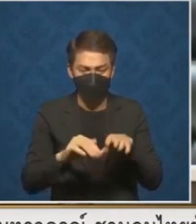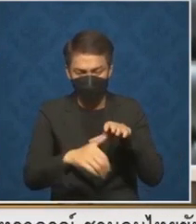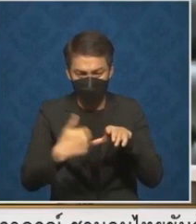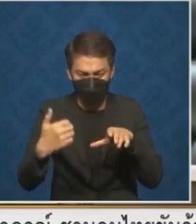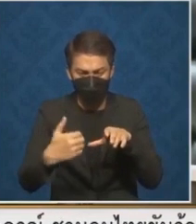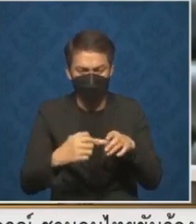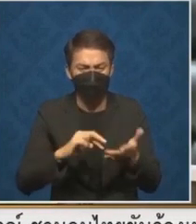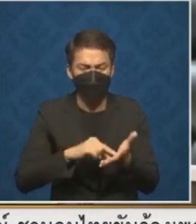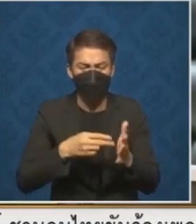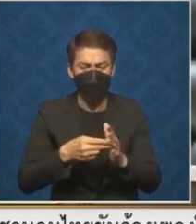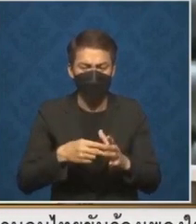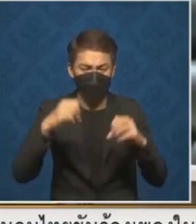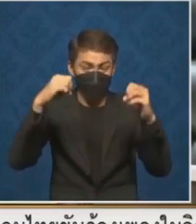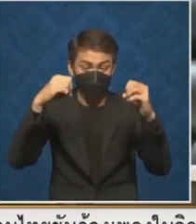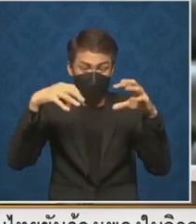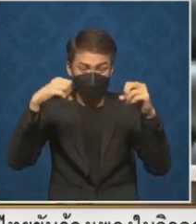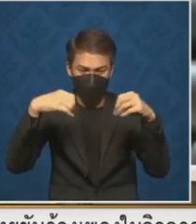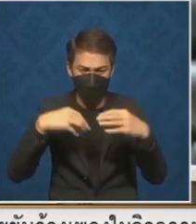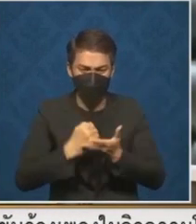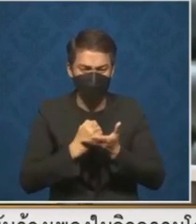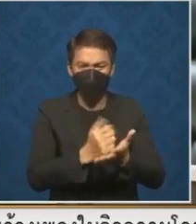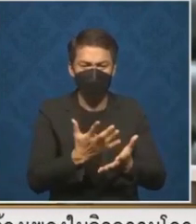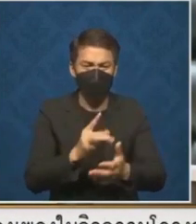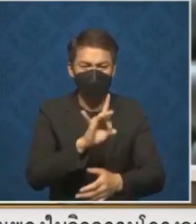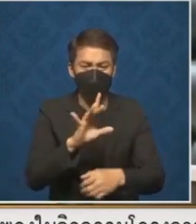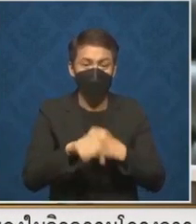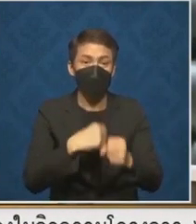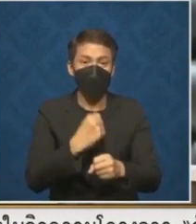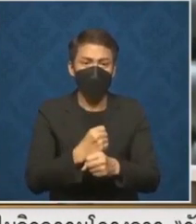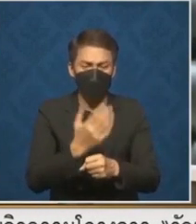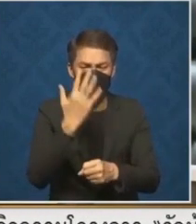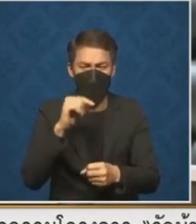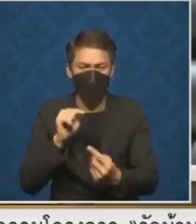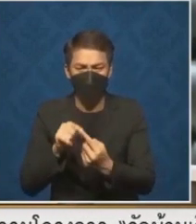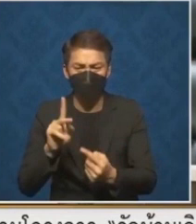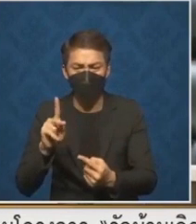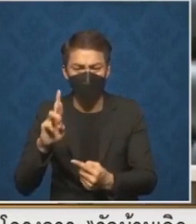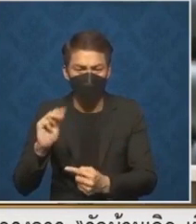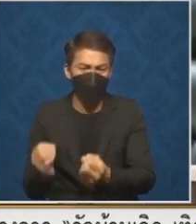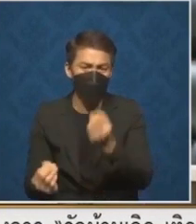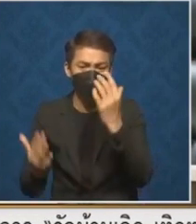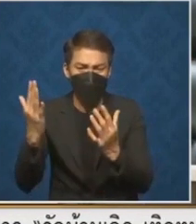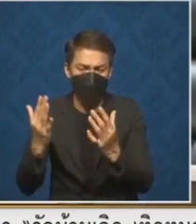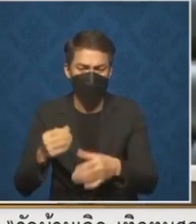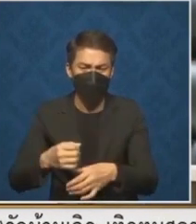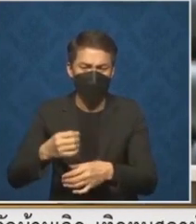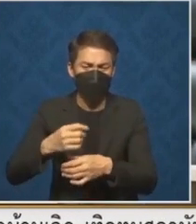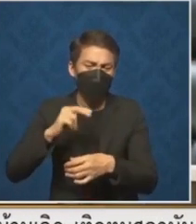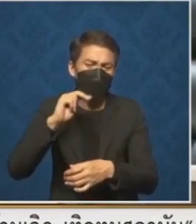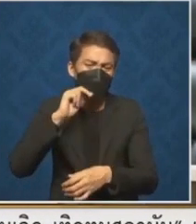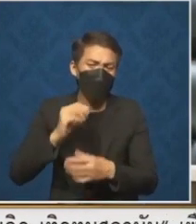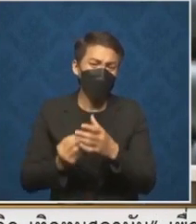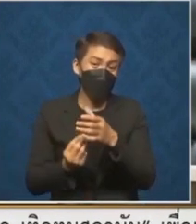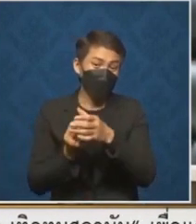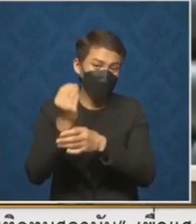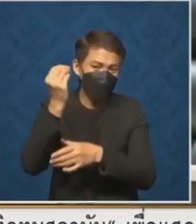ไม่ให้เขามีไฟถงร้อยปีพอไปดูลๆว่าป่าไม้ไมใหปักส์ผ่านอัี้คอตวอย่างหรอ